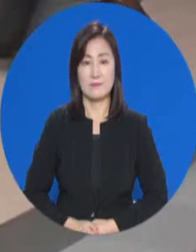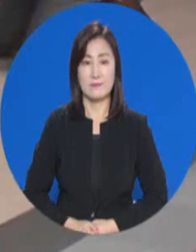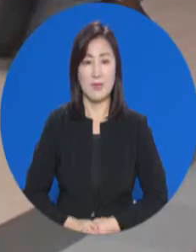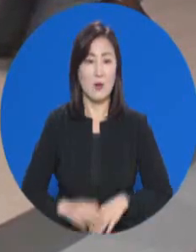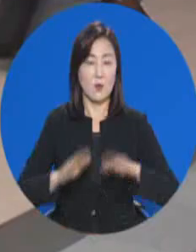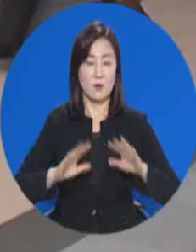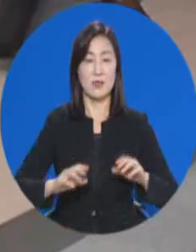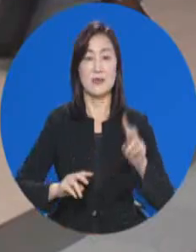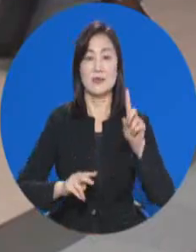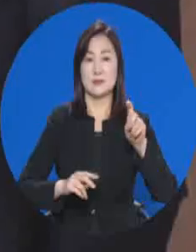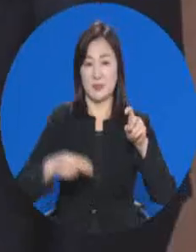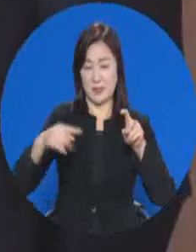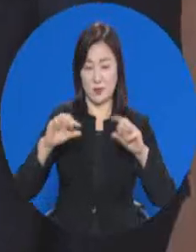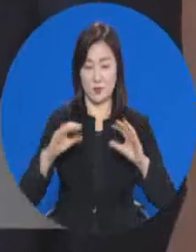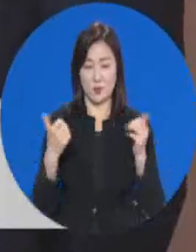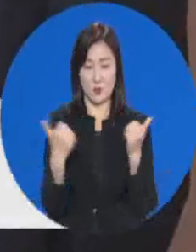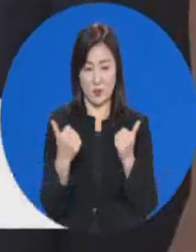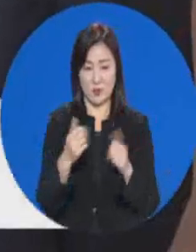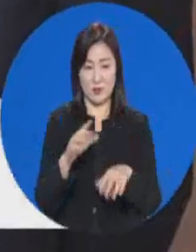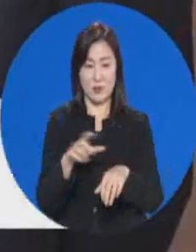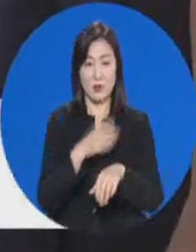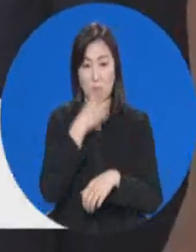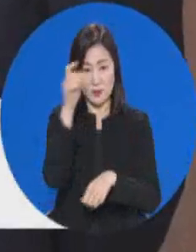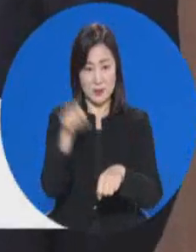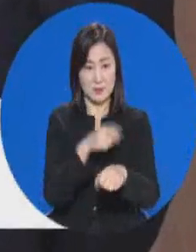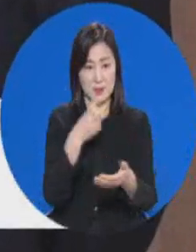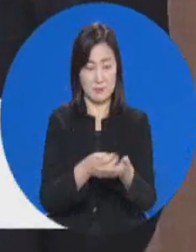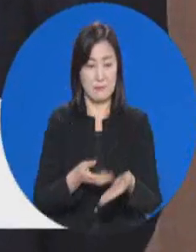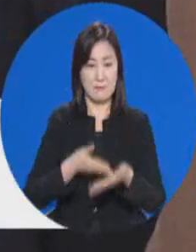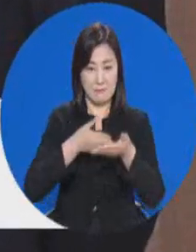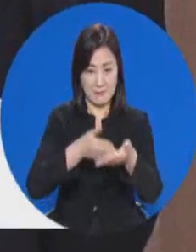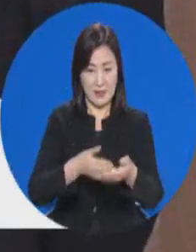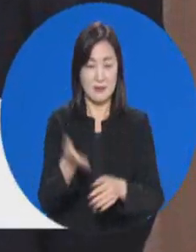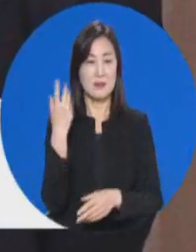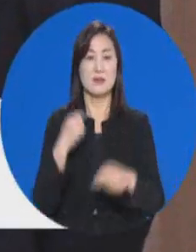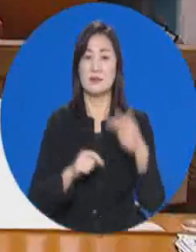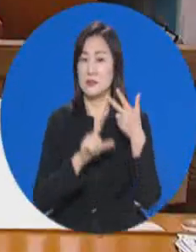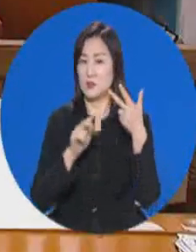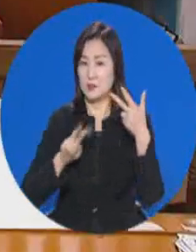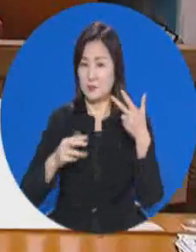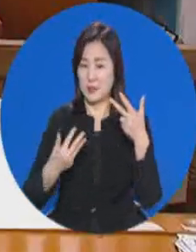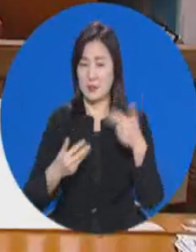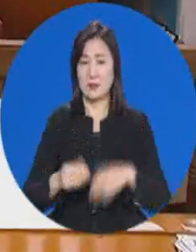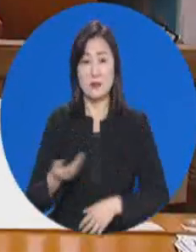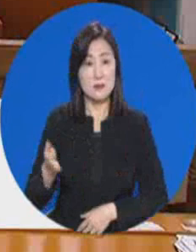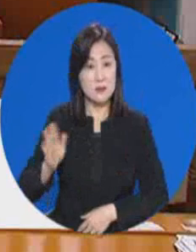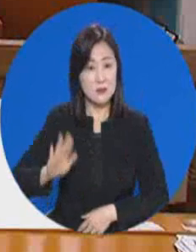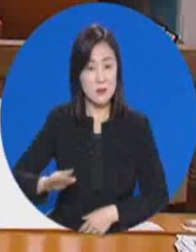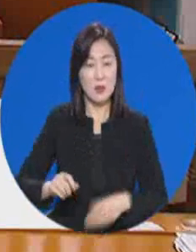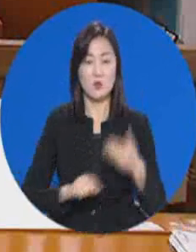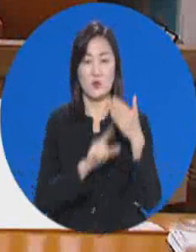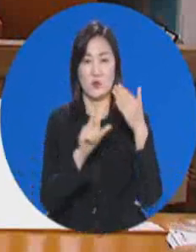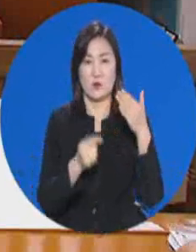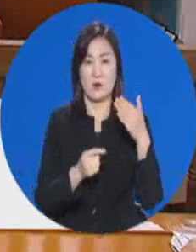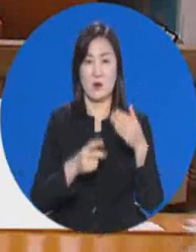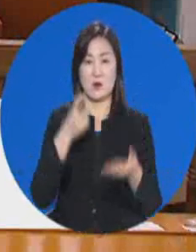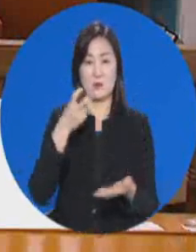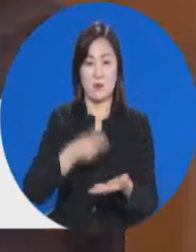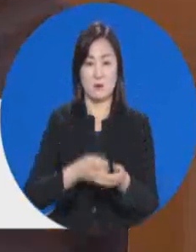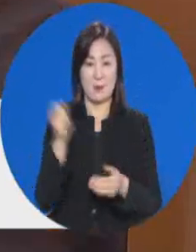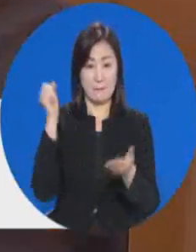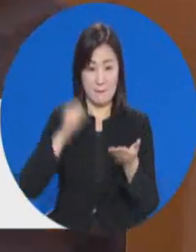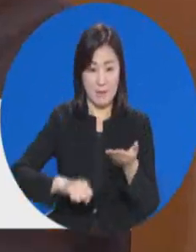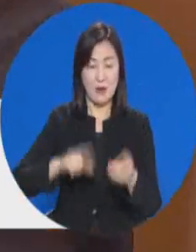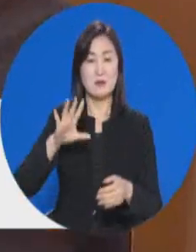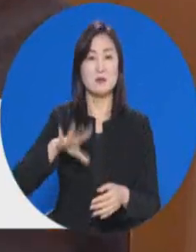이번 21대 국회에서 여순 사건 특별법이 발의된 건 지난 7월 28일. 그러나 지난 9월 법안 통과의 첫